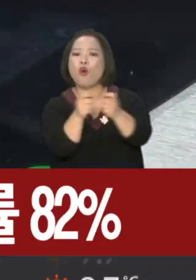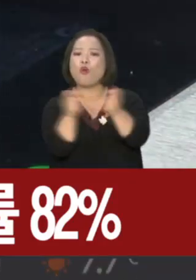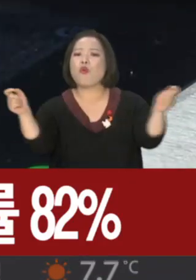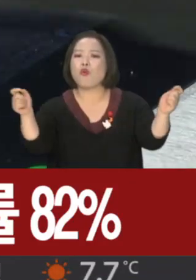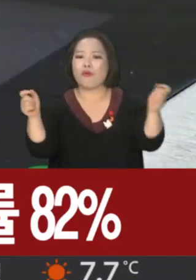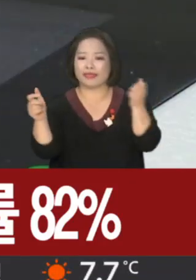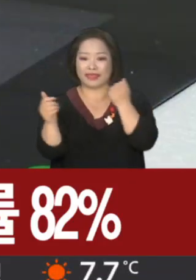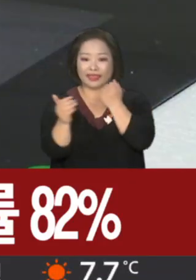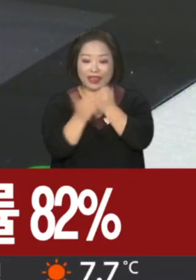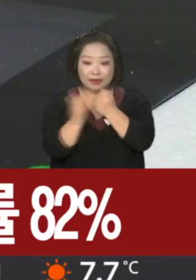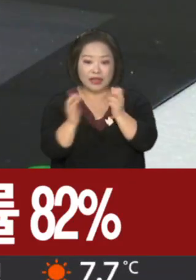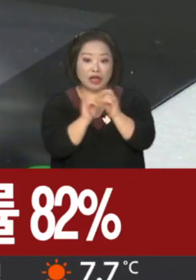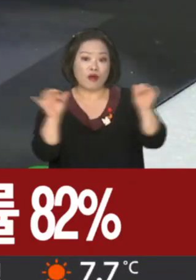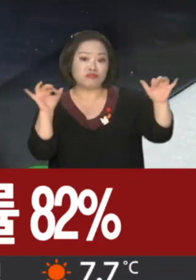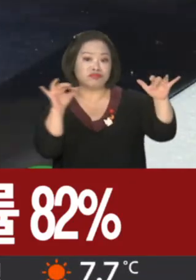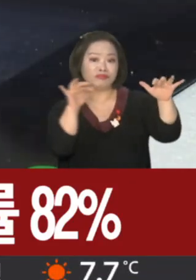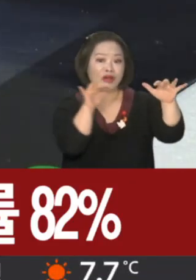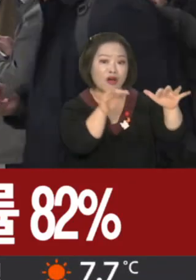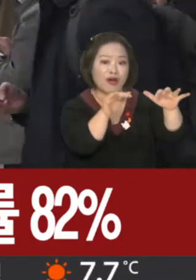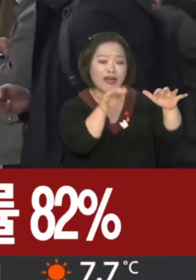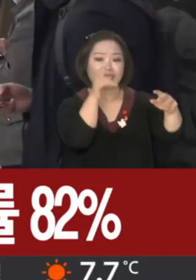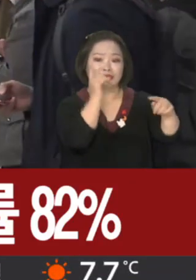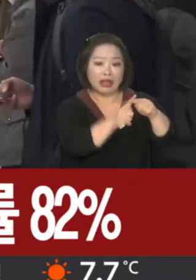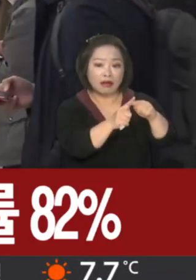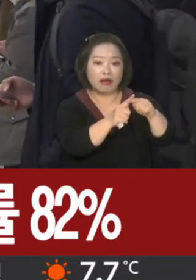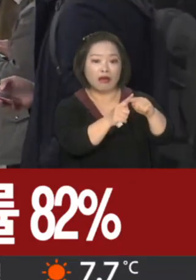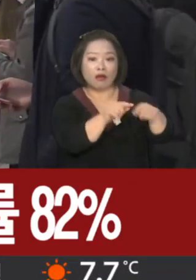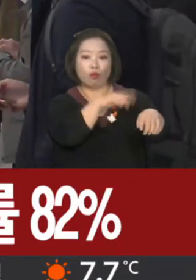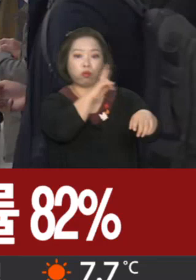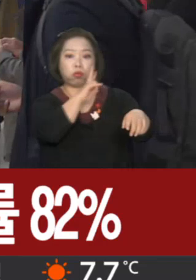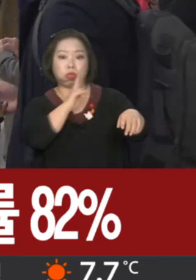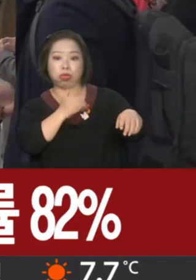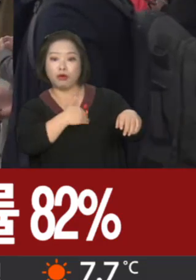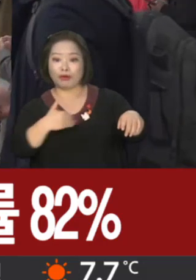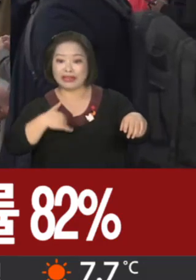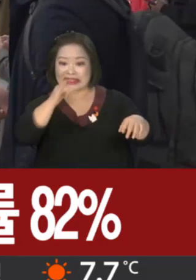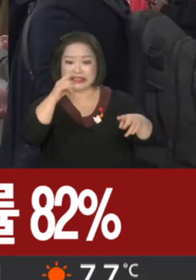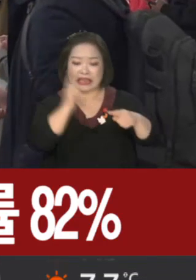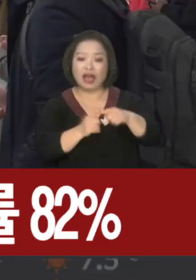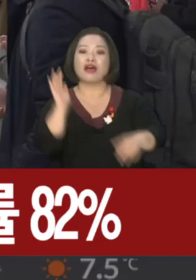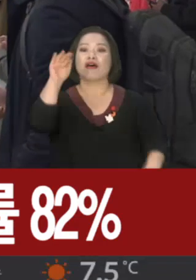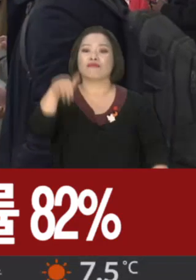조금은 붐볐다가 다시 빠졌다가 하는 것들이 반복되고 있는 모습입니다.